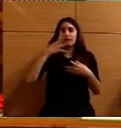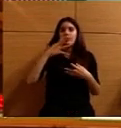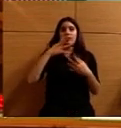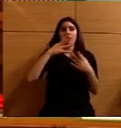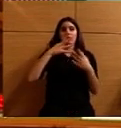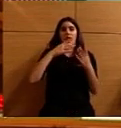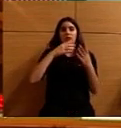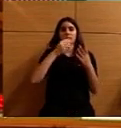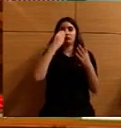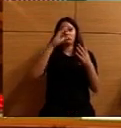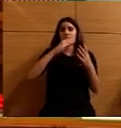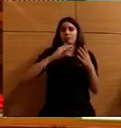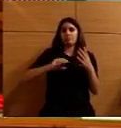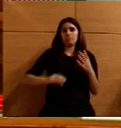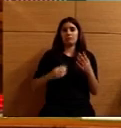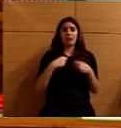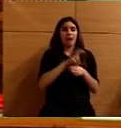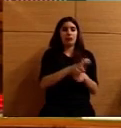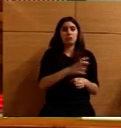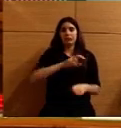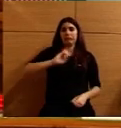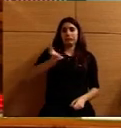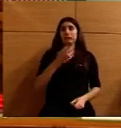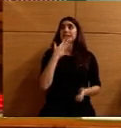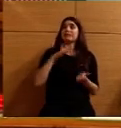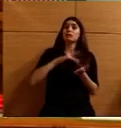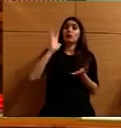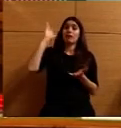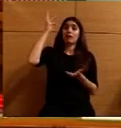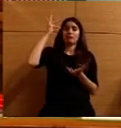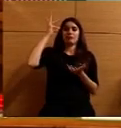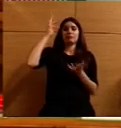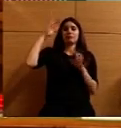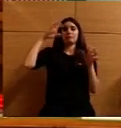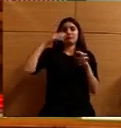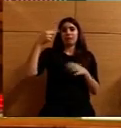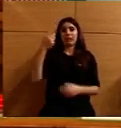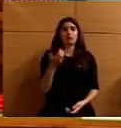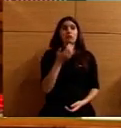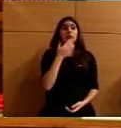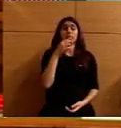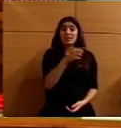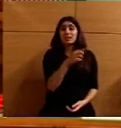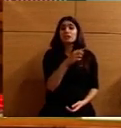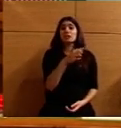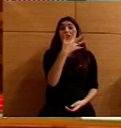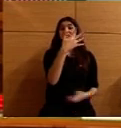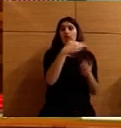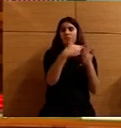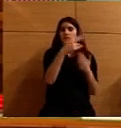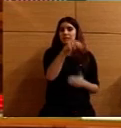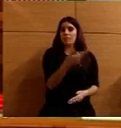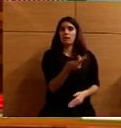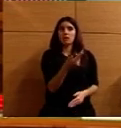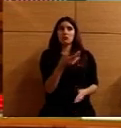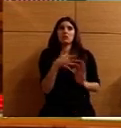què destina a agricultura en cas d'inclemències. La Diputació de Sòria està dotat de 5.400.000. Per tant,